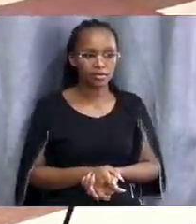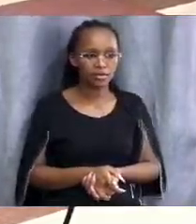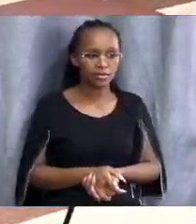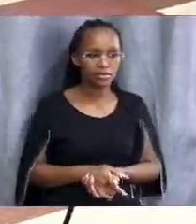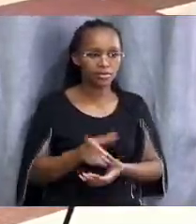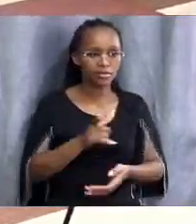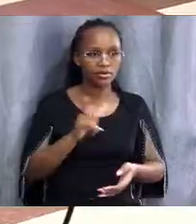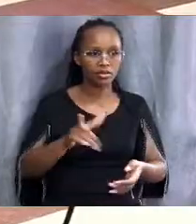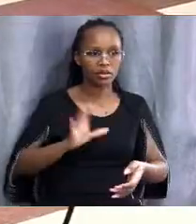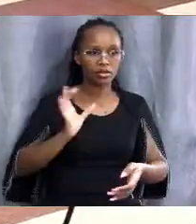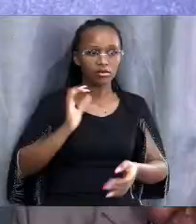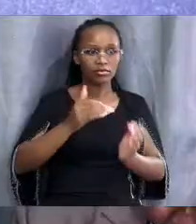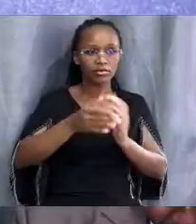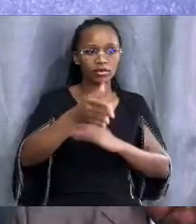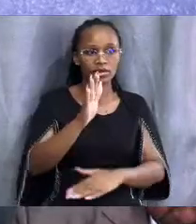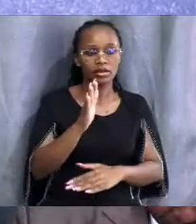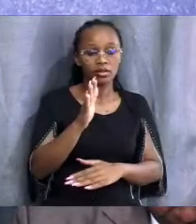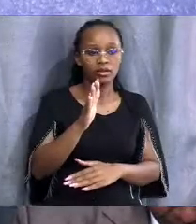Baba wetu,